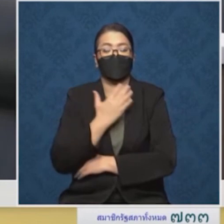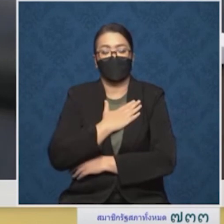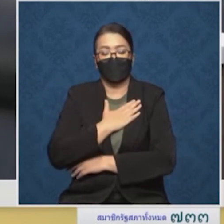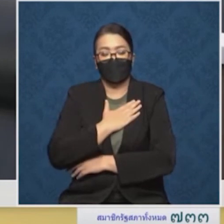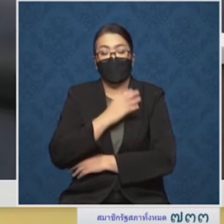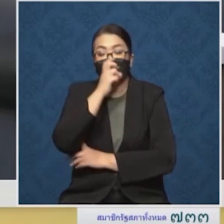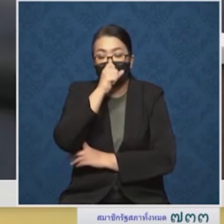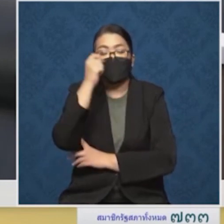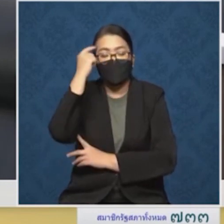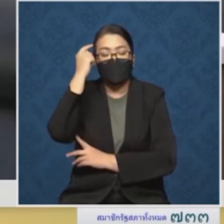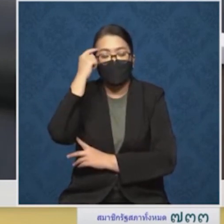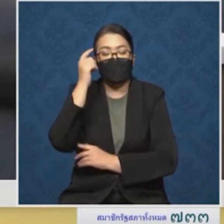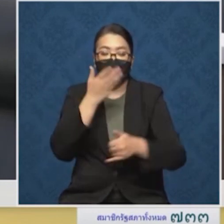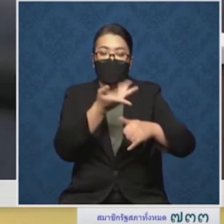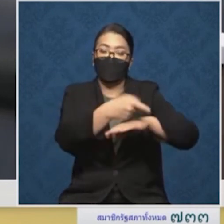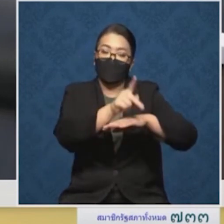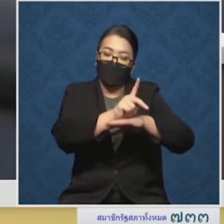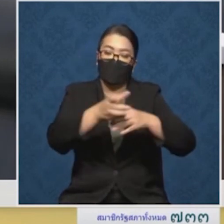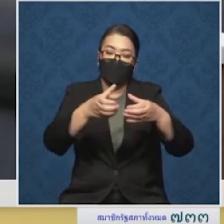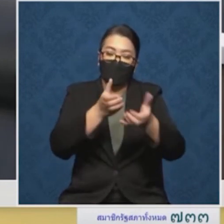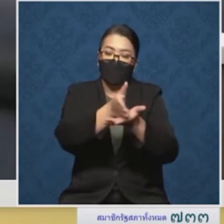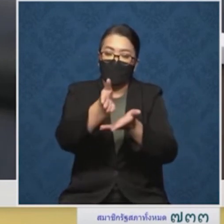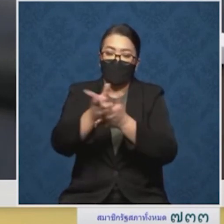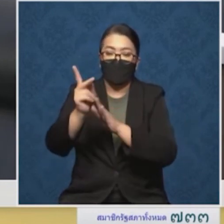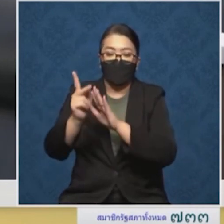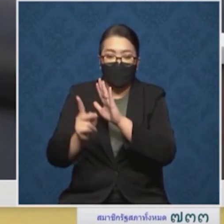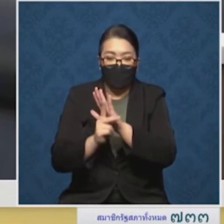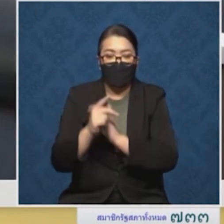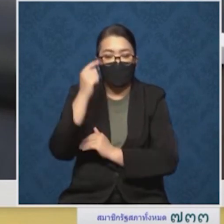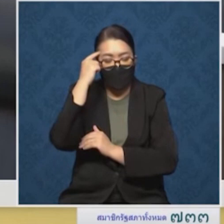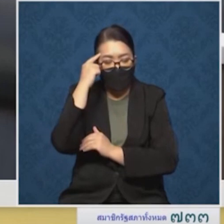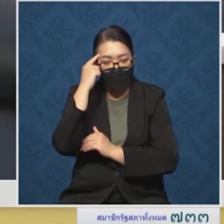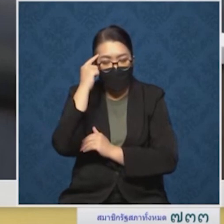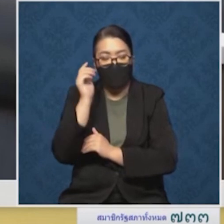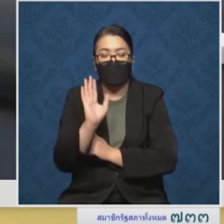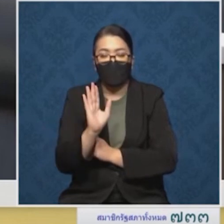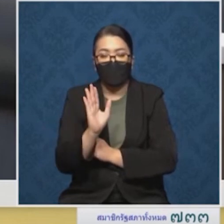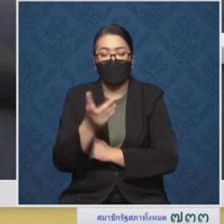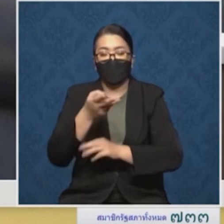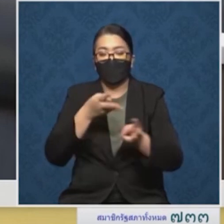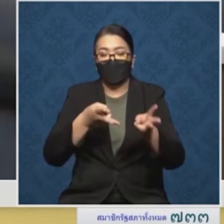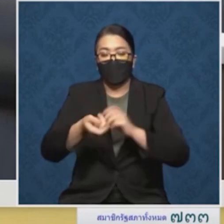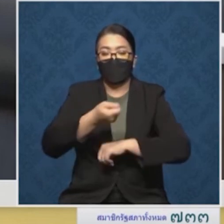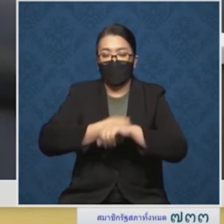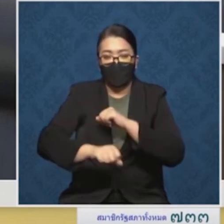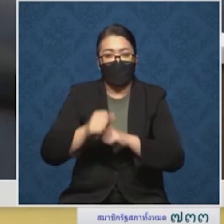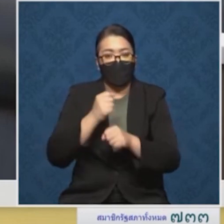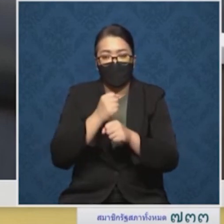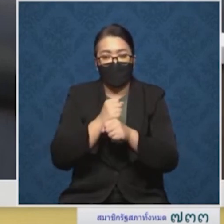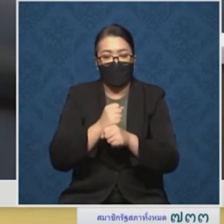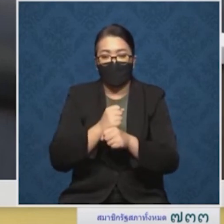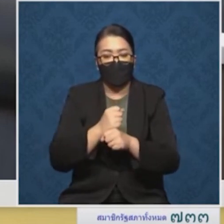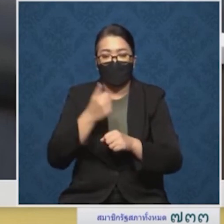ว่าท่านปราทานหรือคณะกฎหมายเนี่ยอาจจะมีข้อจำกดว่า แนวปฏิบติมัจะเดินไมได้จึไม่ตอบเพราะ